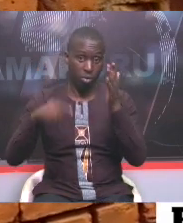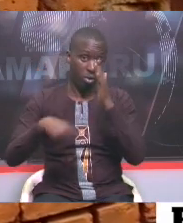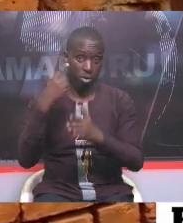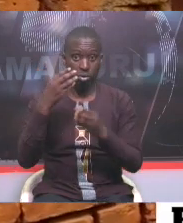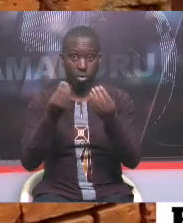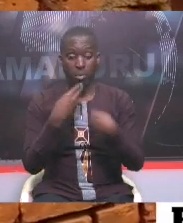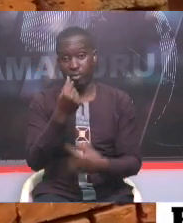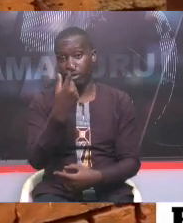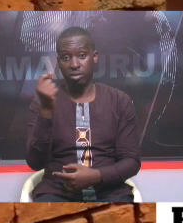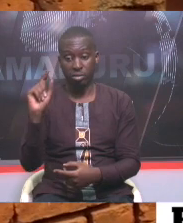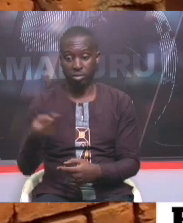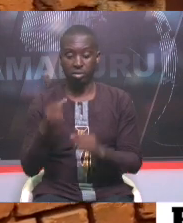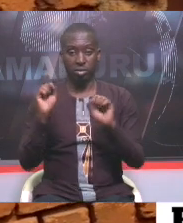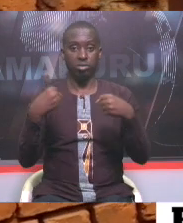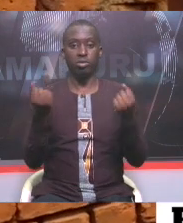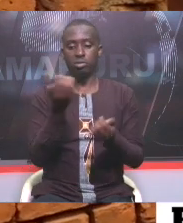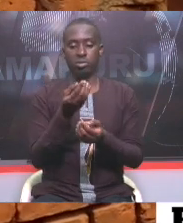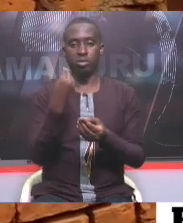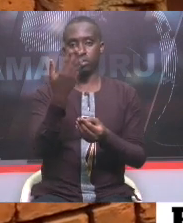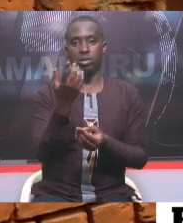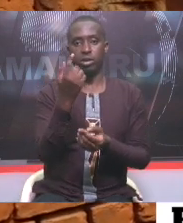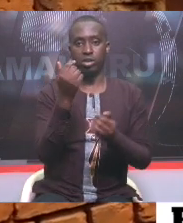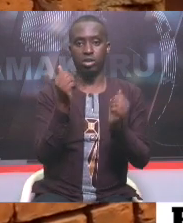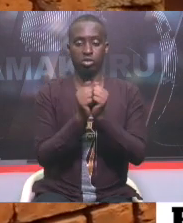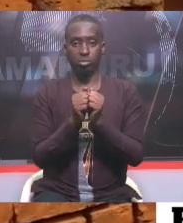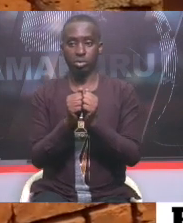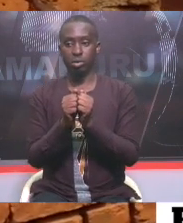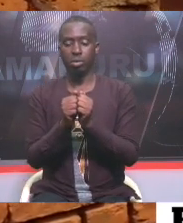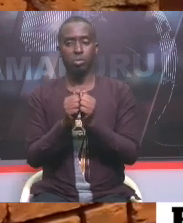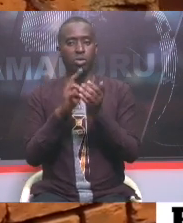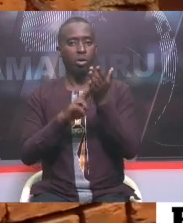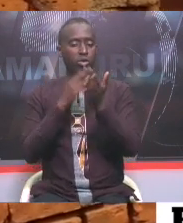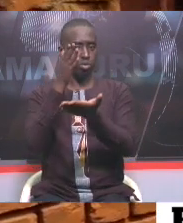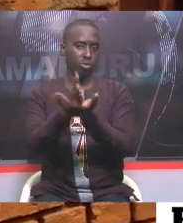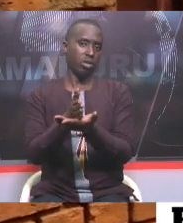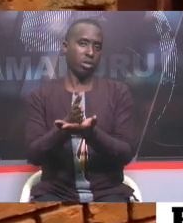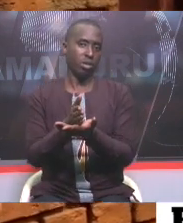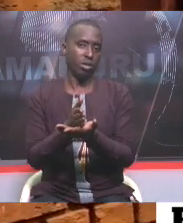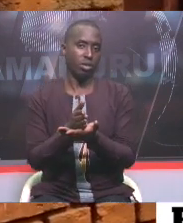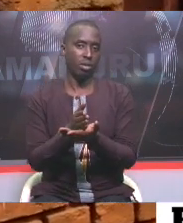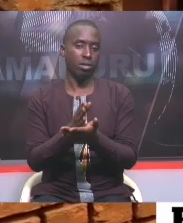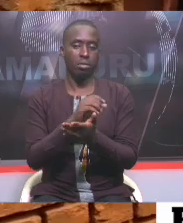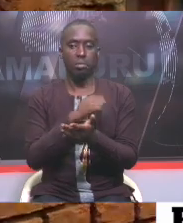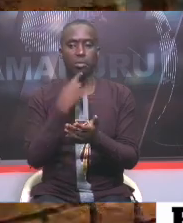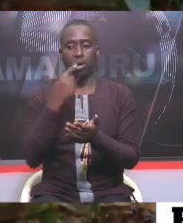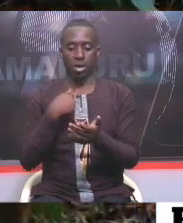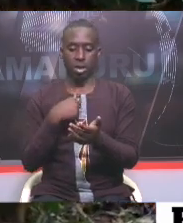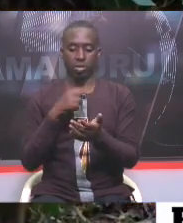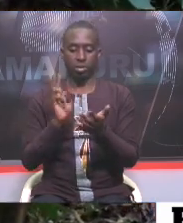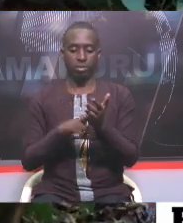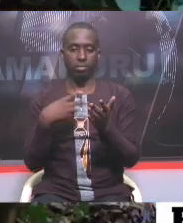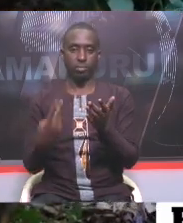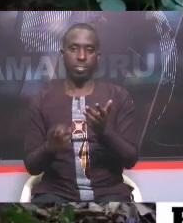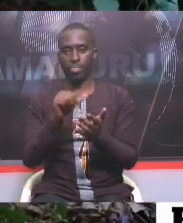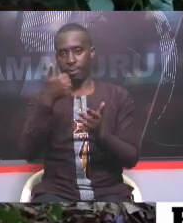amafaranga 100,000 ndabwo ati nta n'igiceri cy'icumi ngiye nabahereza muzacura ubanza mukoresheje ukuri ntibazitesha agaciro banzura ko njyewe natsinzwe